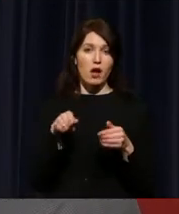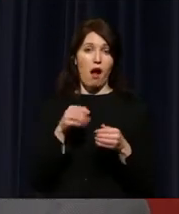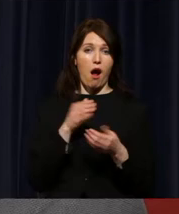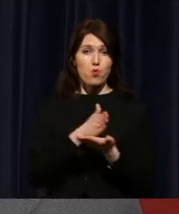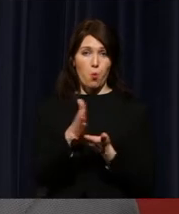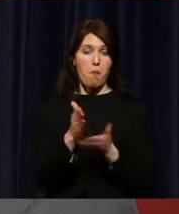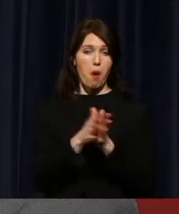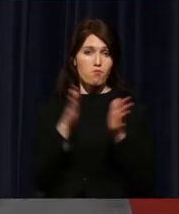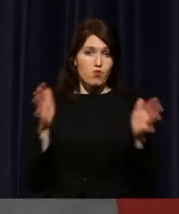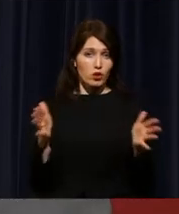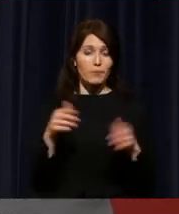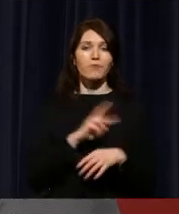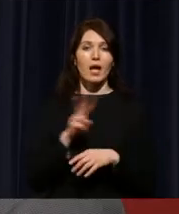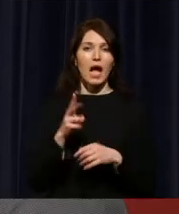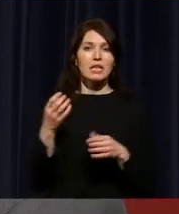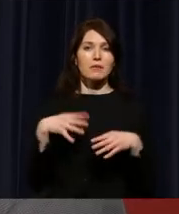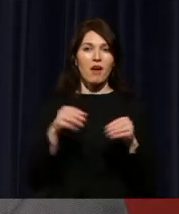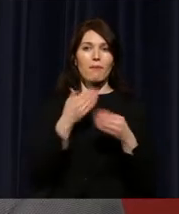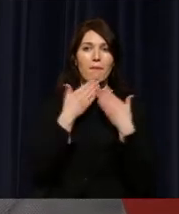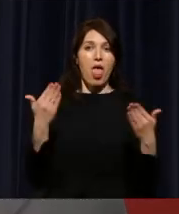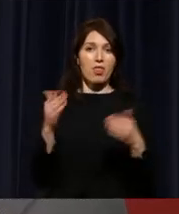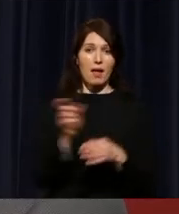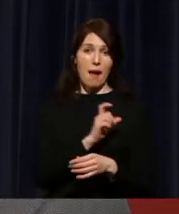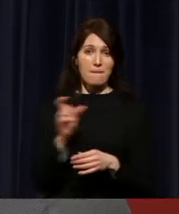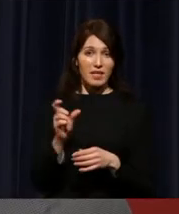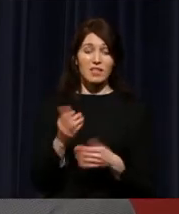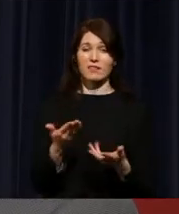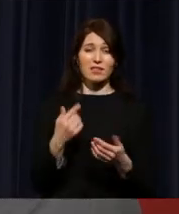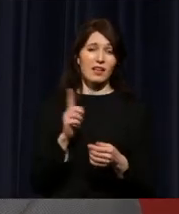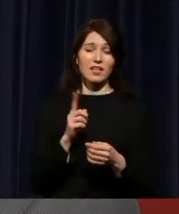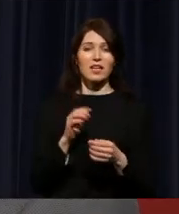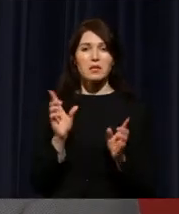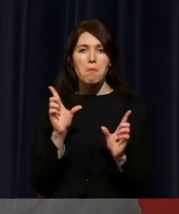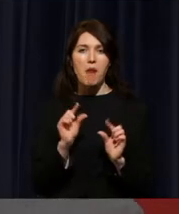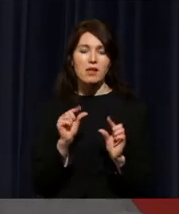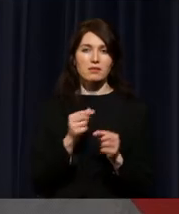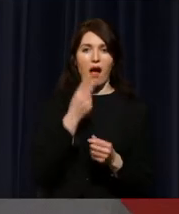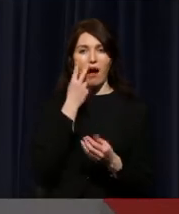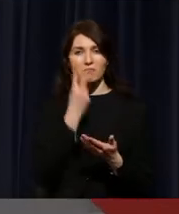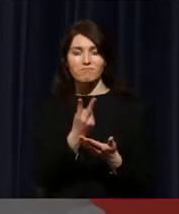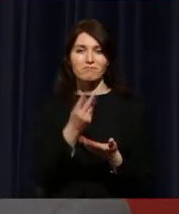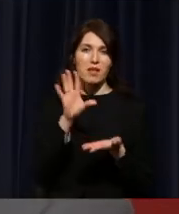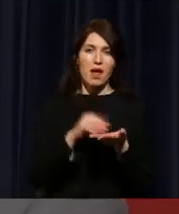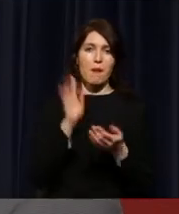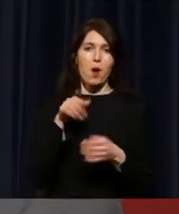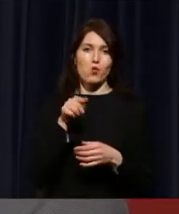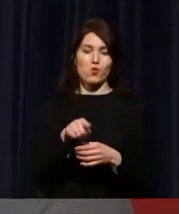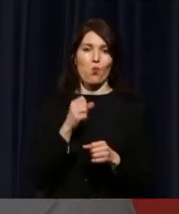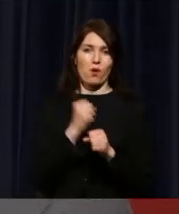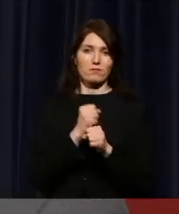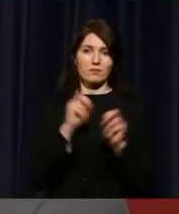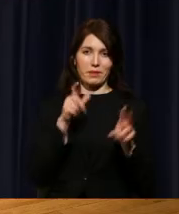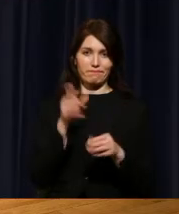plašāku. Un tie, kas to izdara pēdējā brīdī, viņiem nu, tāds šaurāks tad ir skatījums par šo nozeri. Dosim